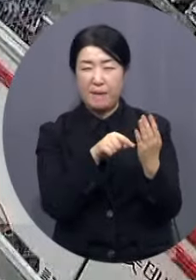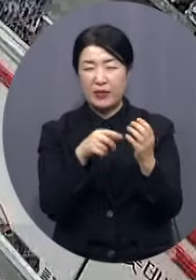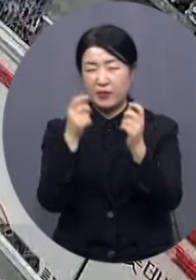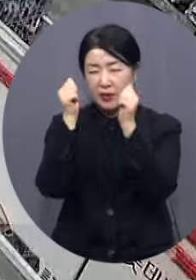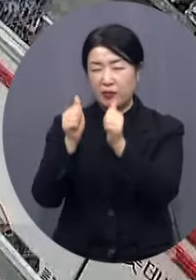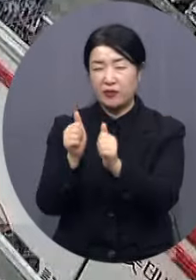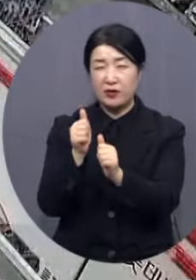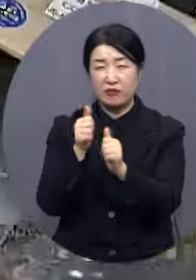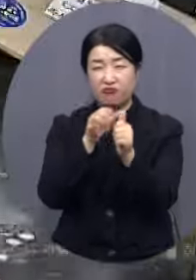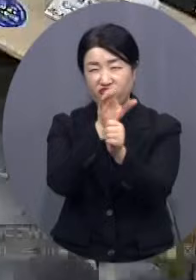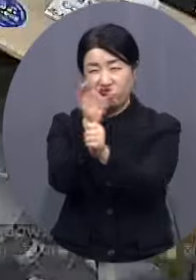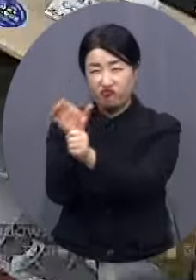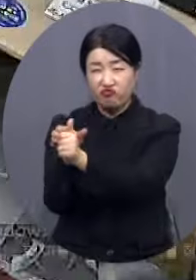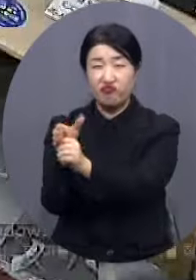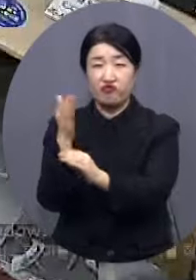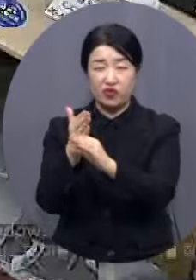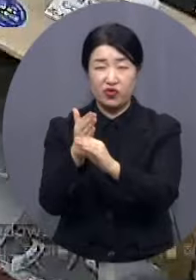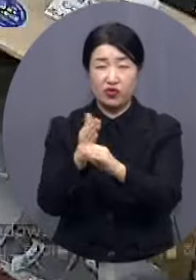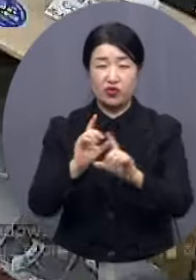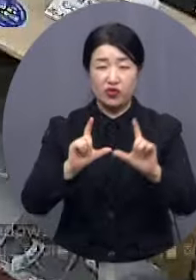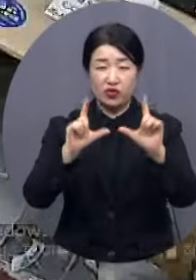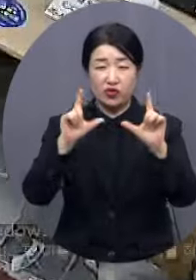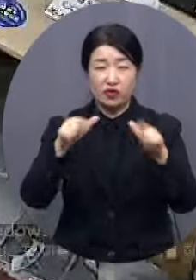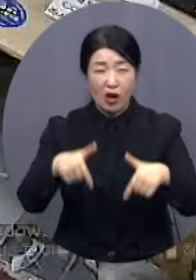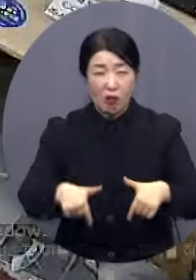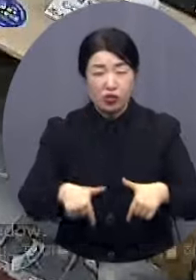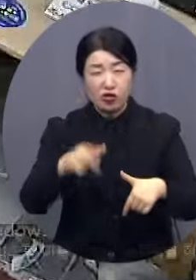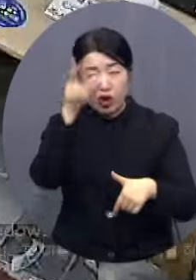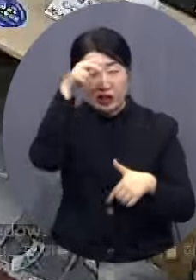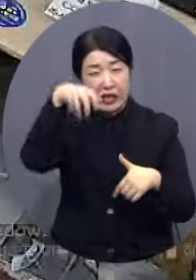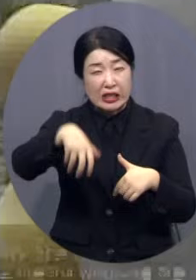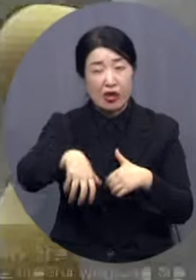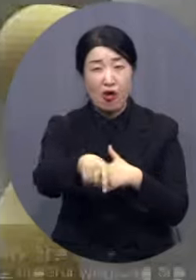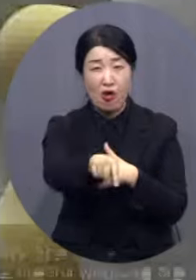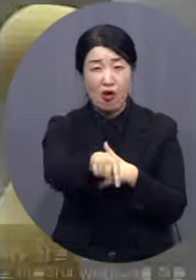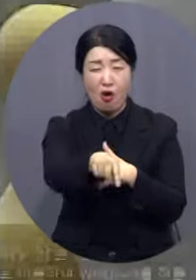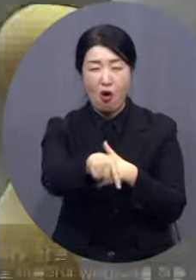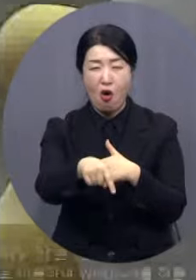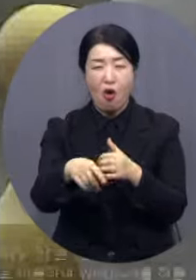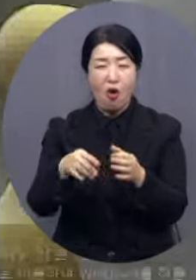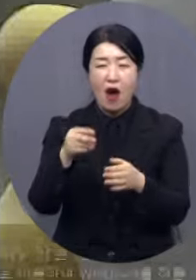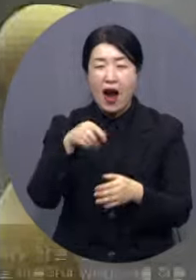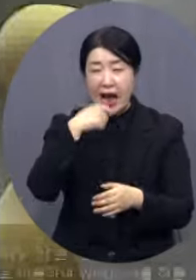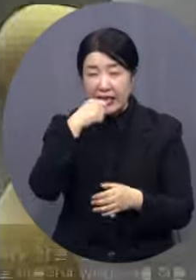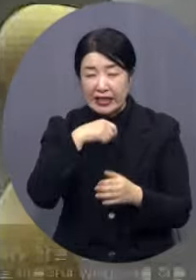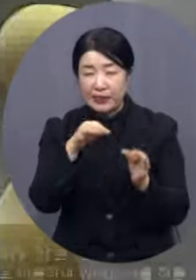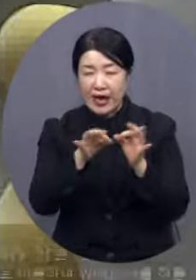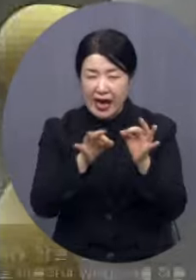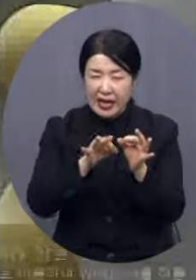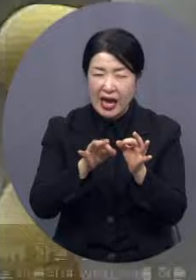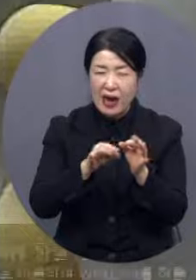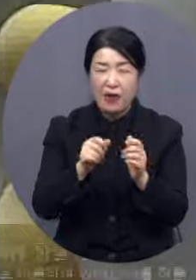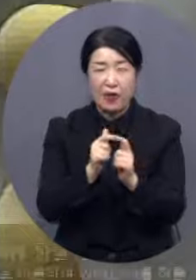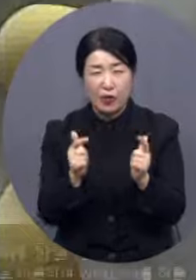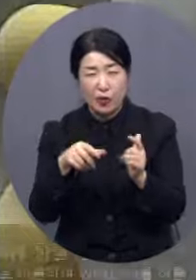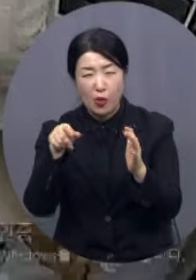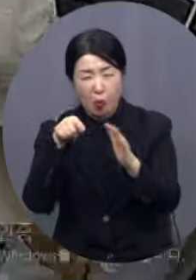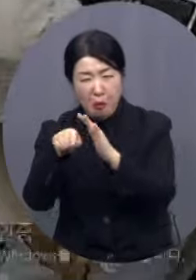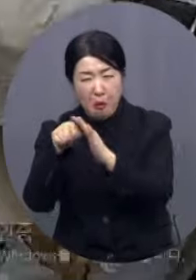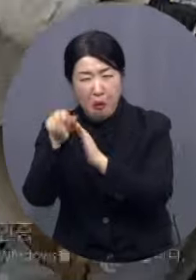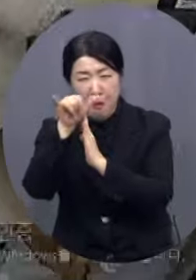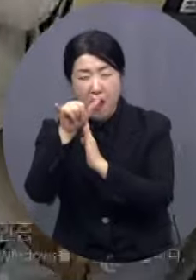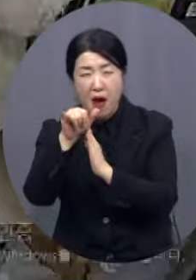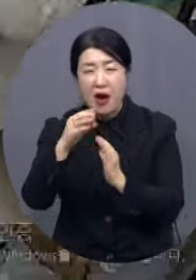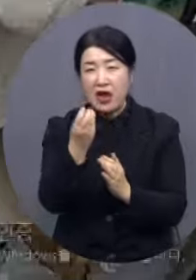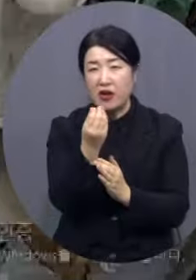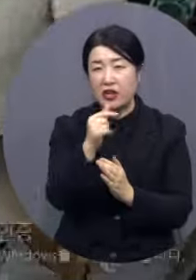넘겨졌습니다 제주 서부 경찰서는 지난 2월 한 달 동안 제주 신의 무인 아이스크림 가게와 빨래방 등을 돌며 현금